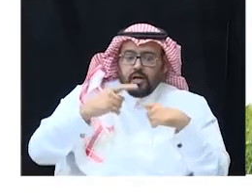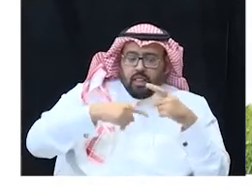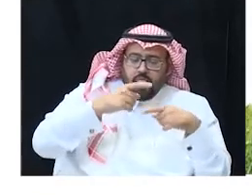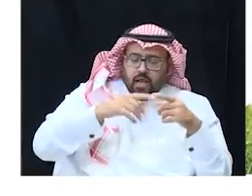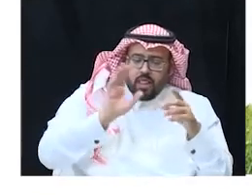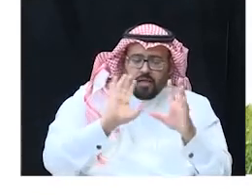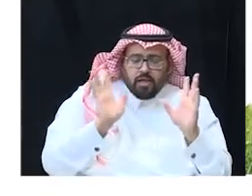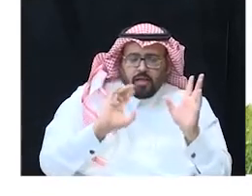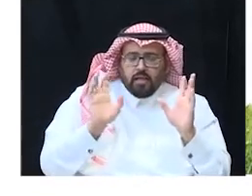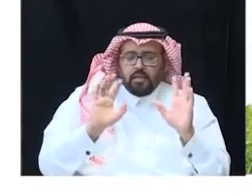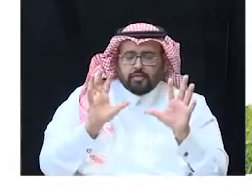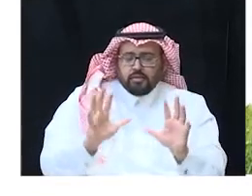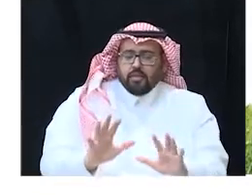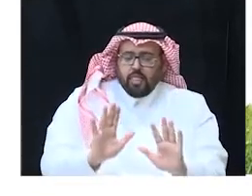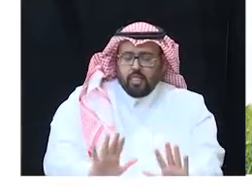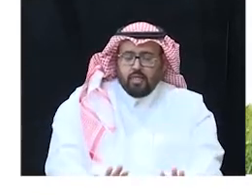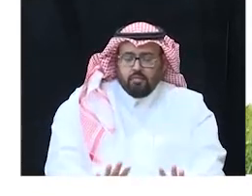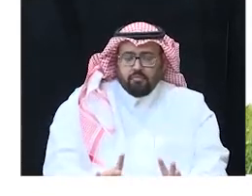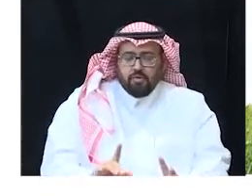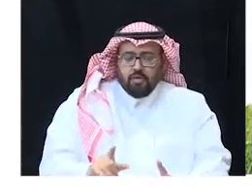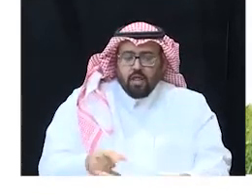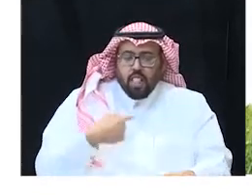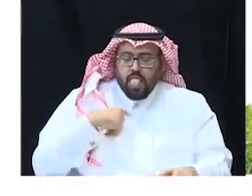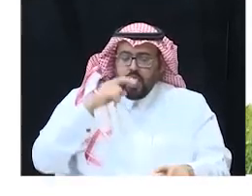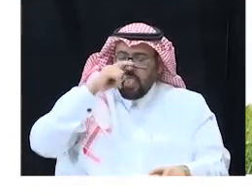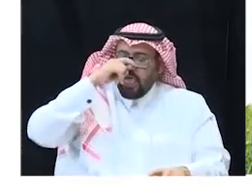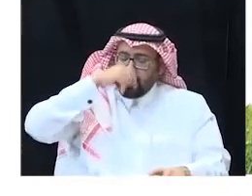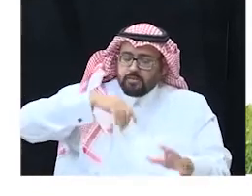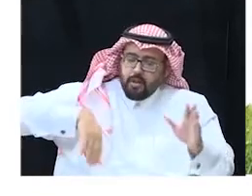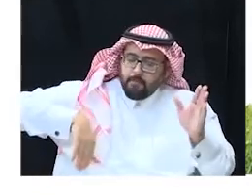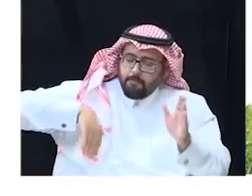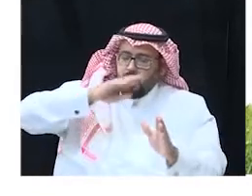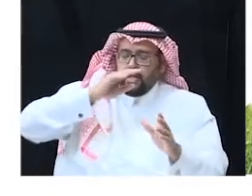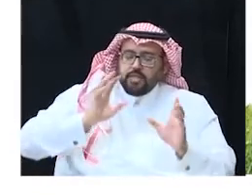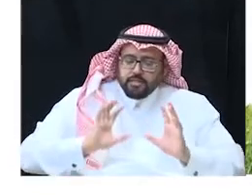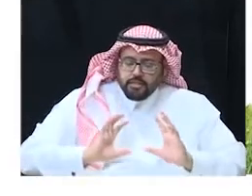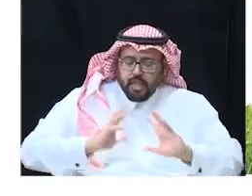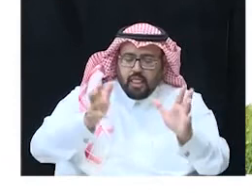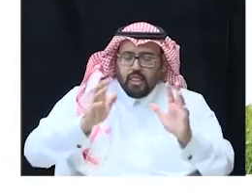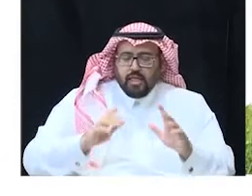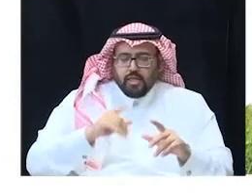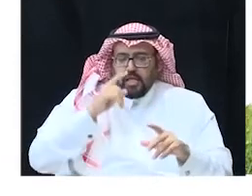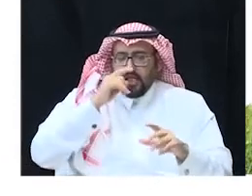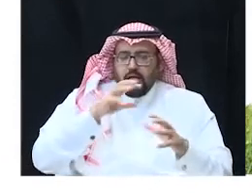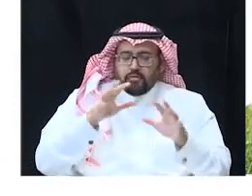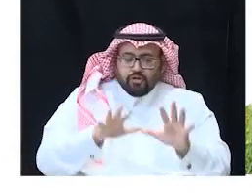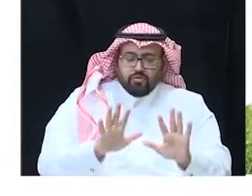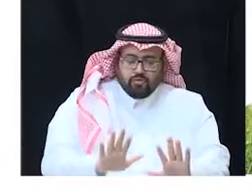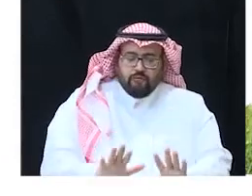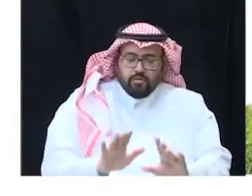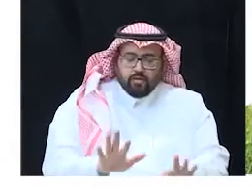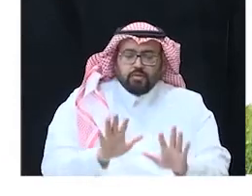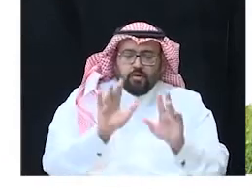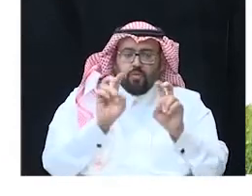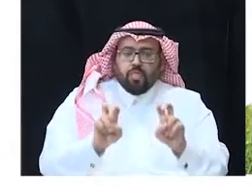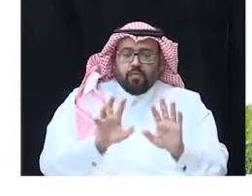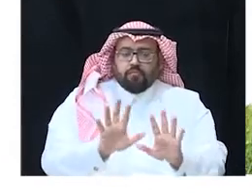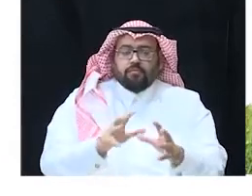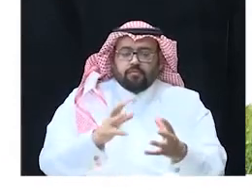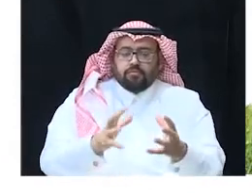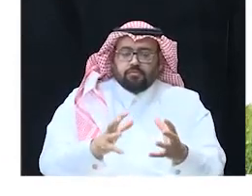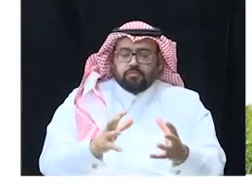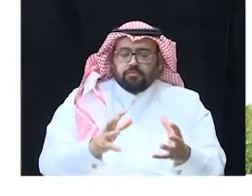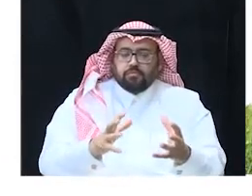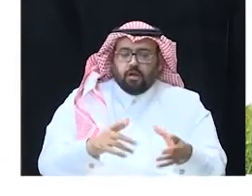لا تتحرك الأجسام الساكنة من تلقاء نفسها. أي جسم عندي ساكن لا يتحرك من